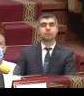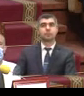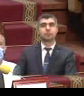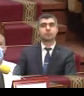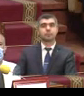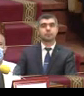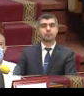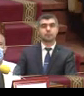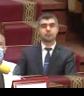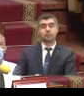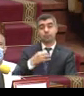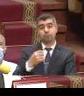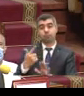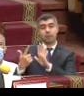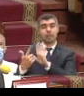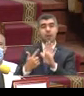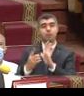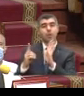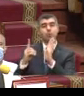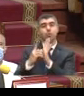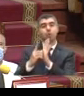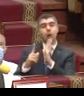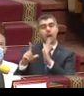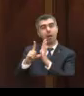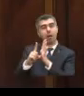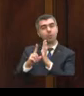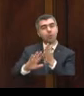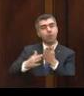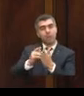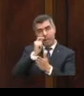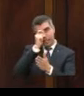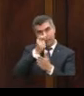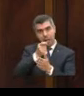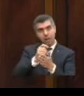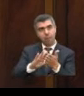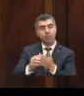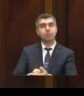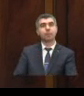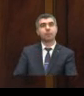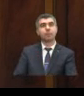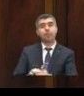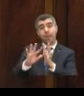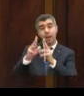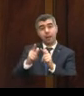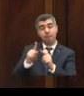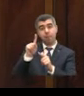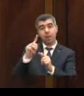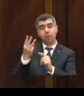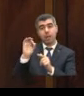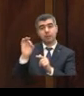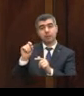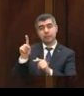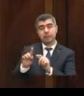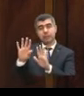امتثالا للفصل 77 من الدستور واعتبارا لمقتضيات القانون التنظيمي رقم 133